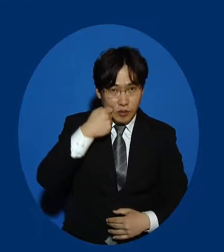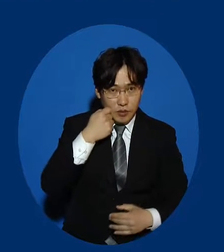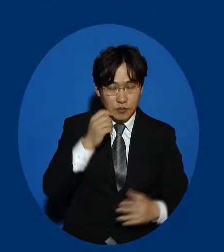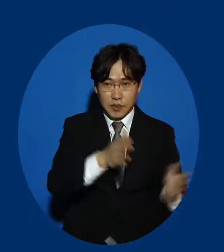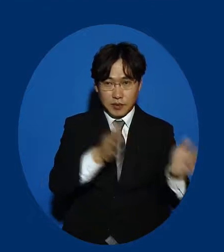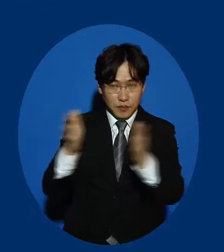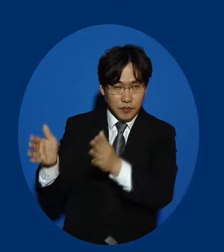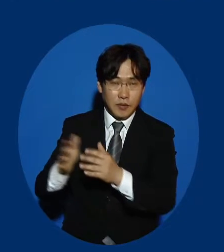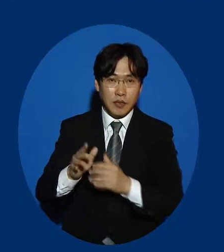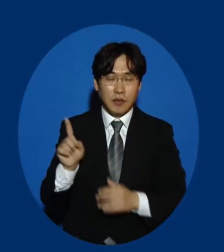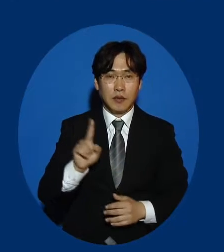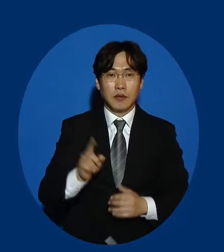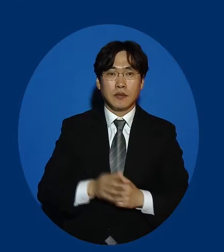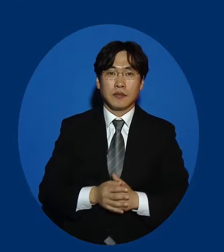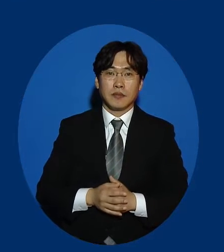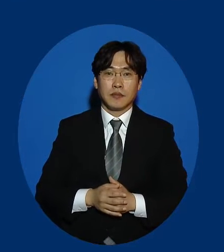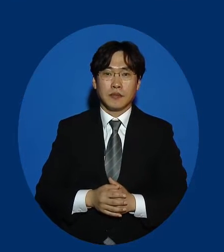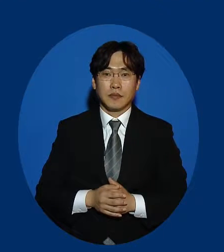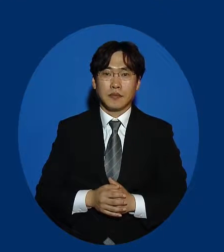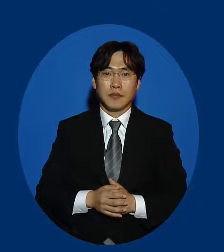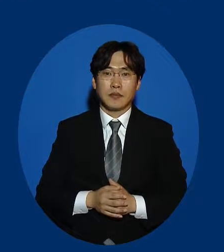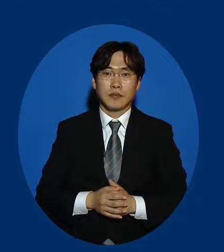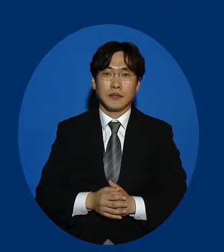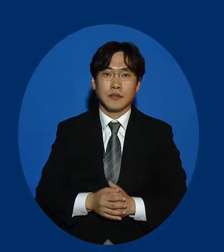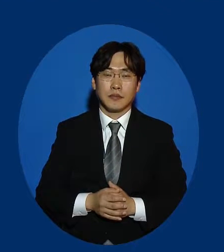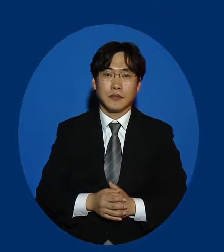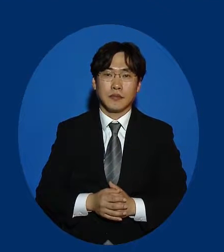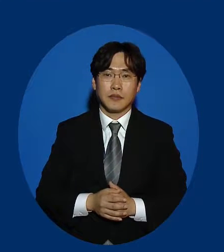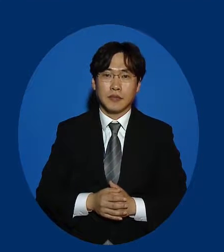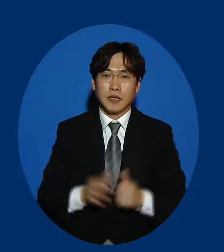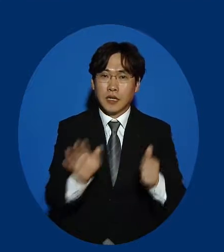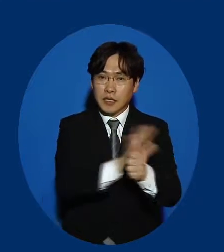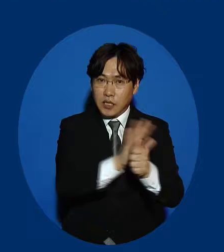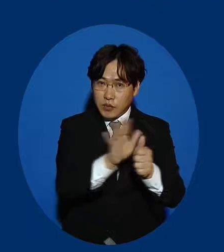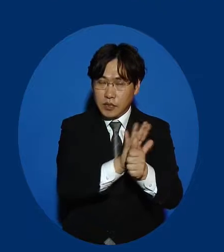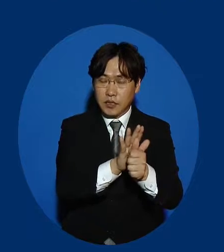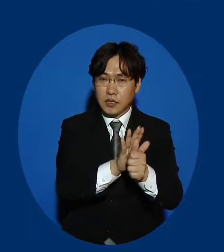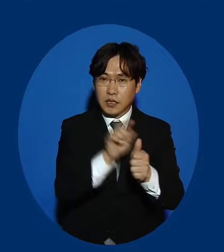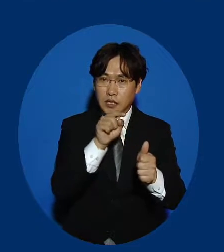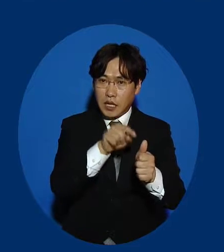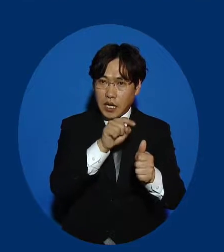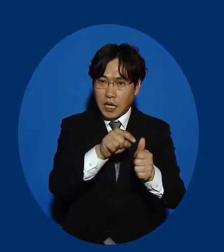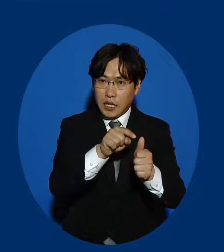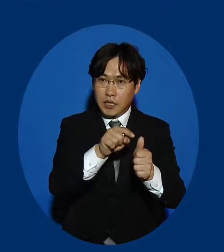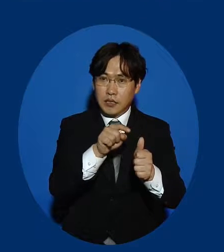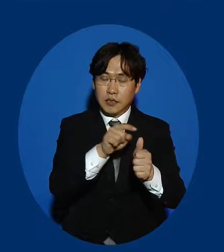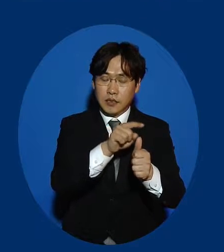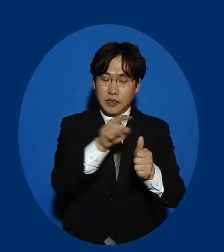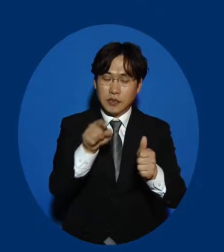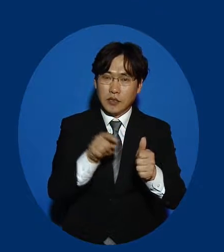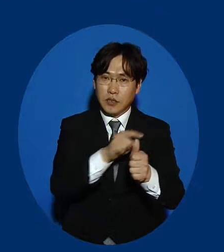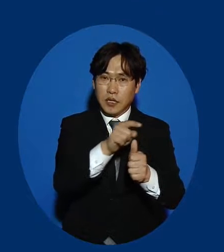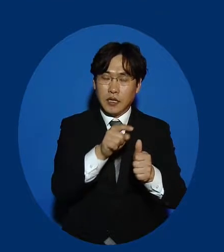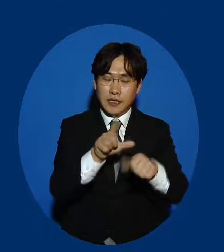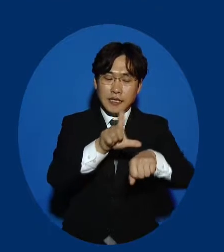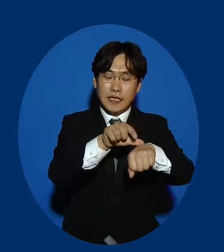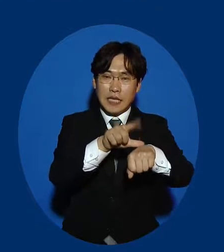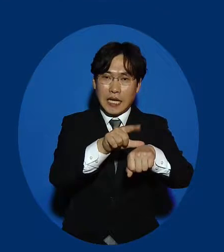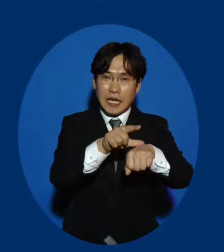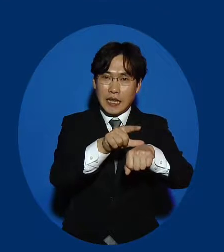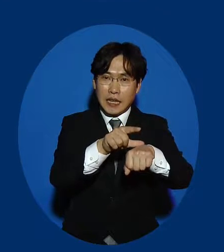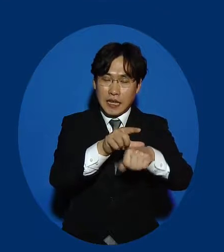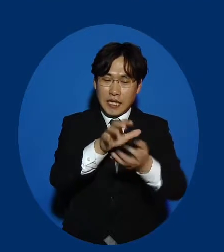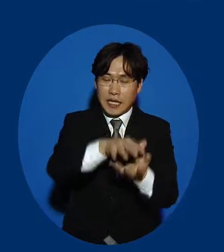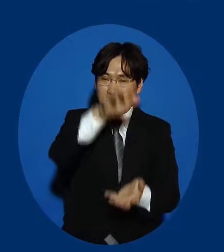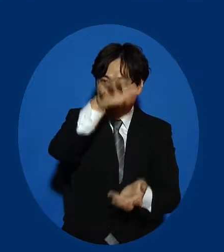아까 제가 이쪽에서 이 서비스가 제공되는 이 총량이라는데 이 총량에서